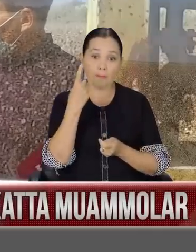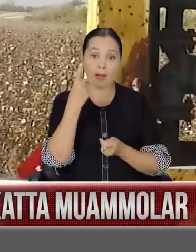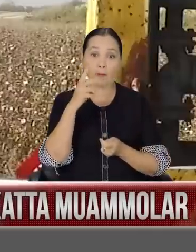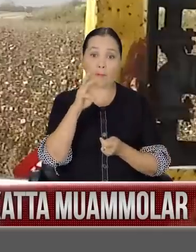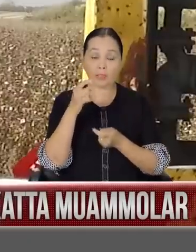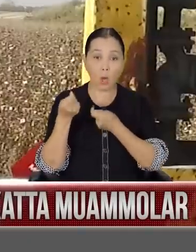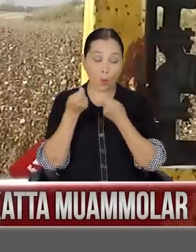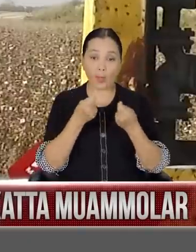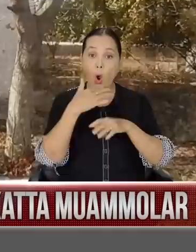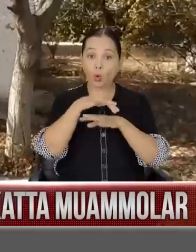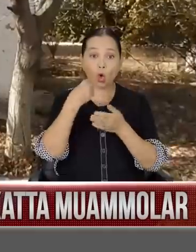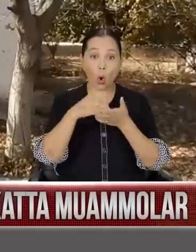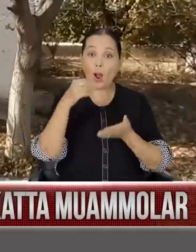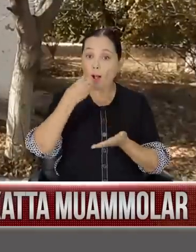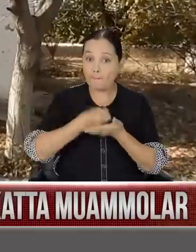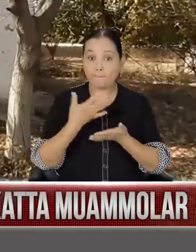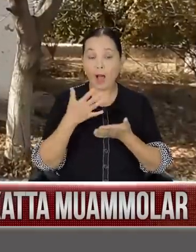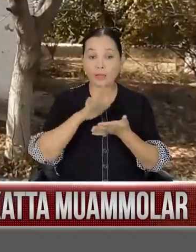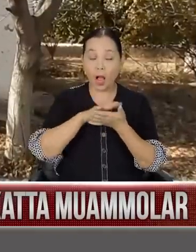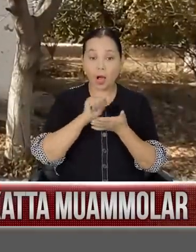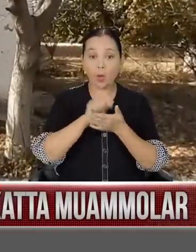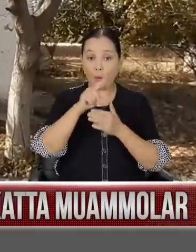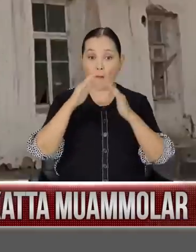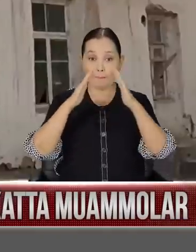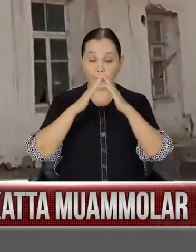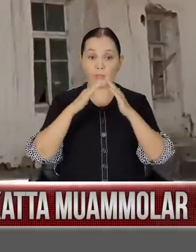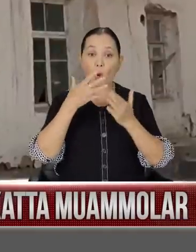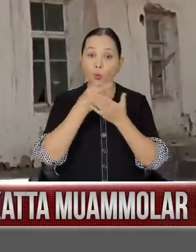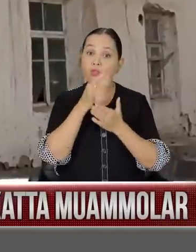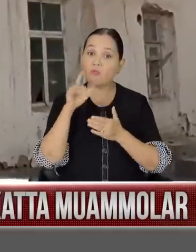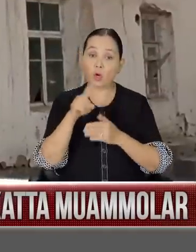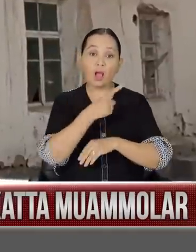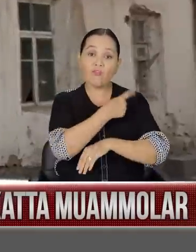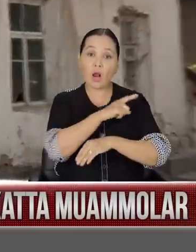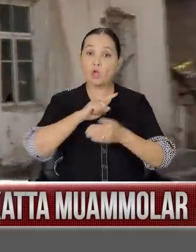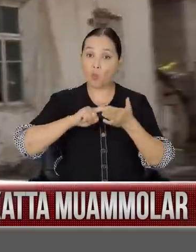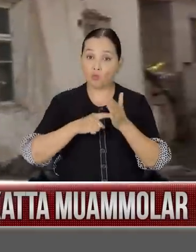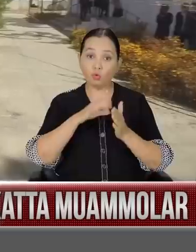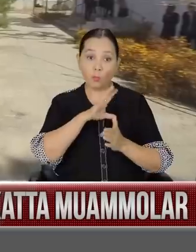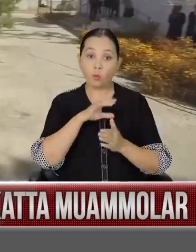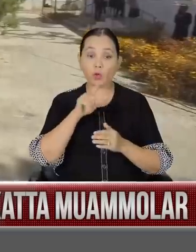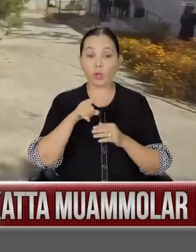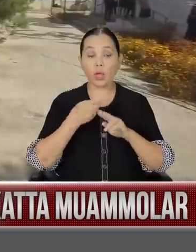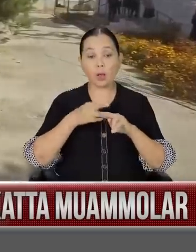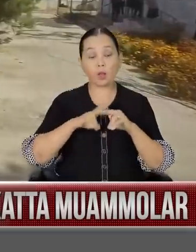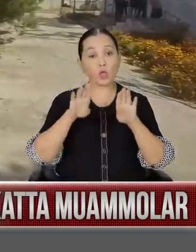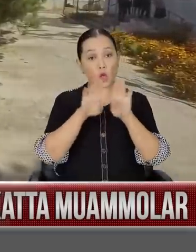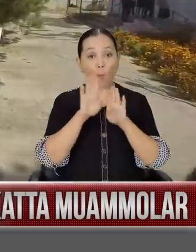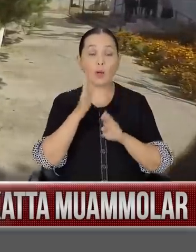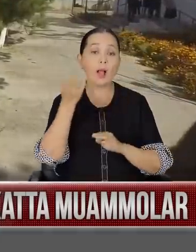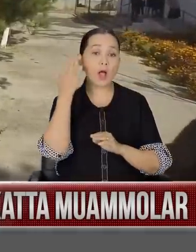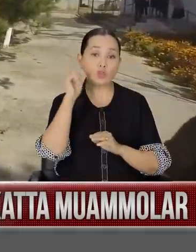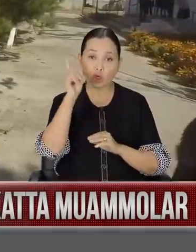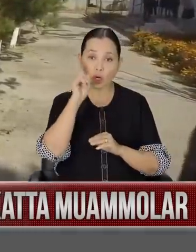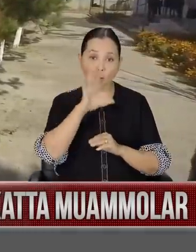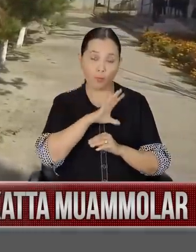geldi. Köşede olaylısı kımmat. Xaroba holatda turgan mana bu bino ise o'z vaqtida qishloq vrachlik punkti bo'lgan. Punkti biz yopilib ketganiga ancha